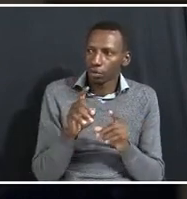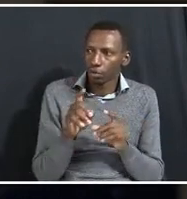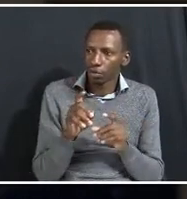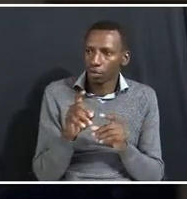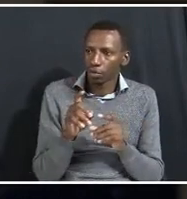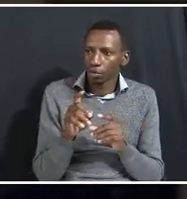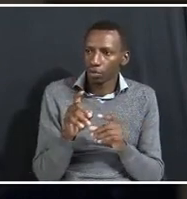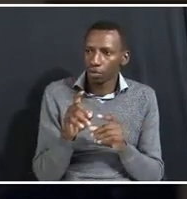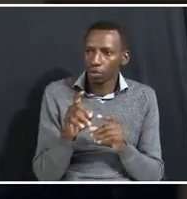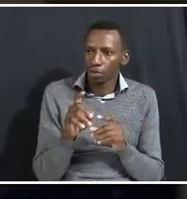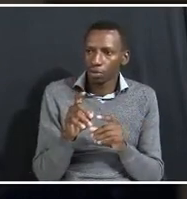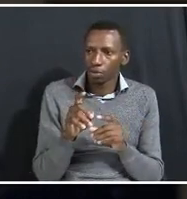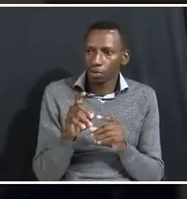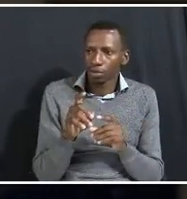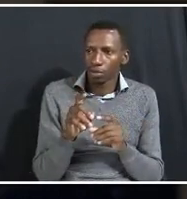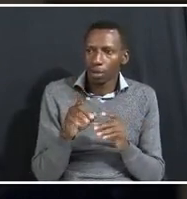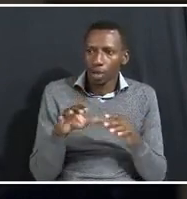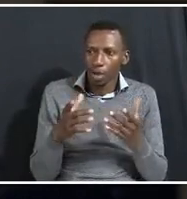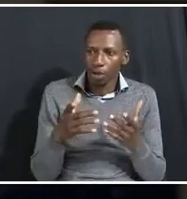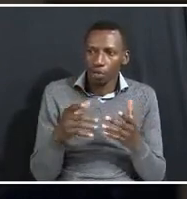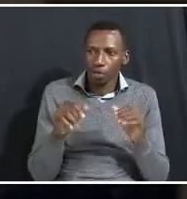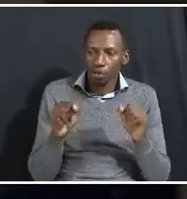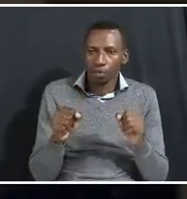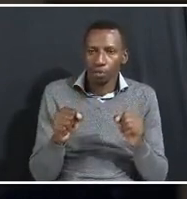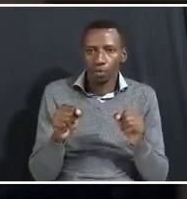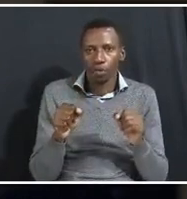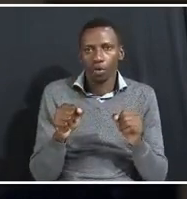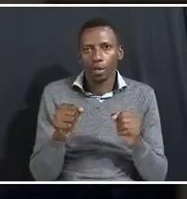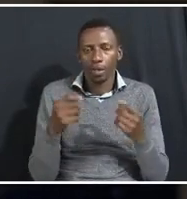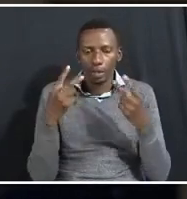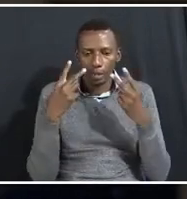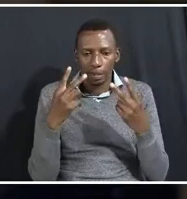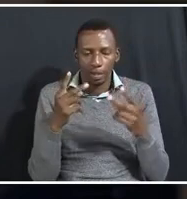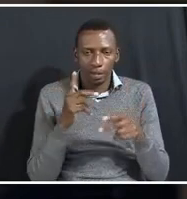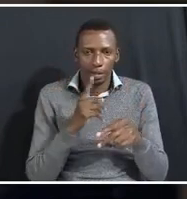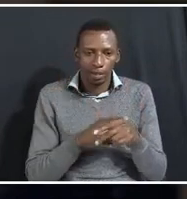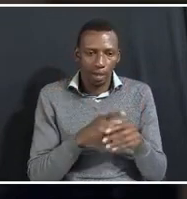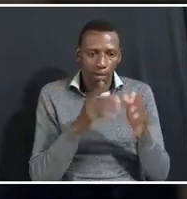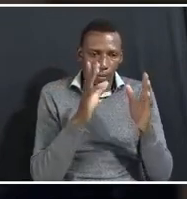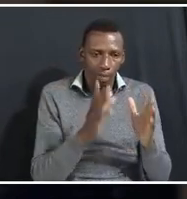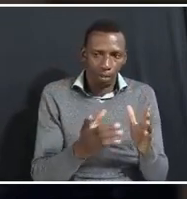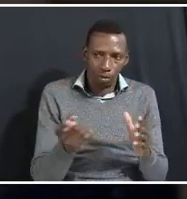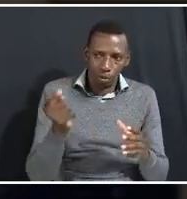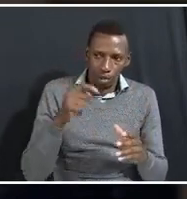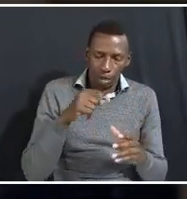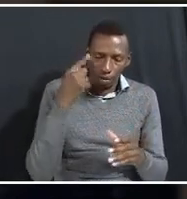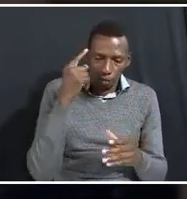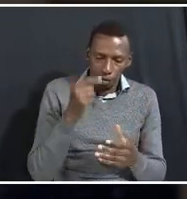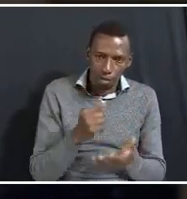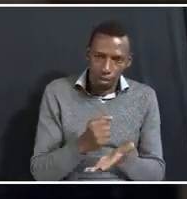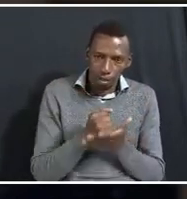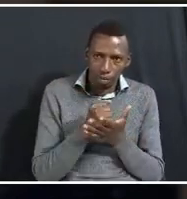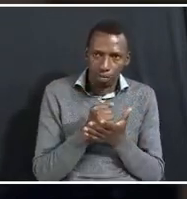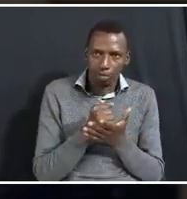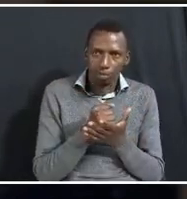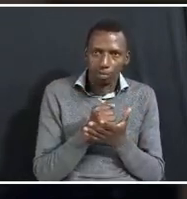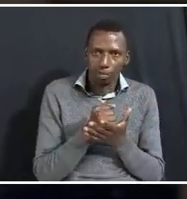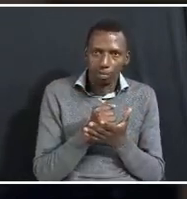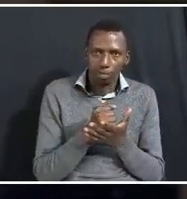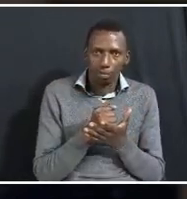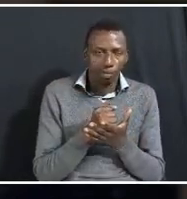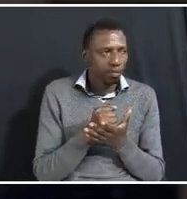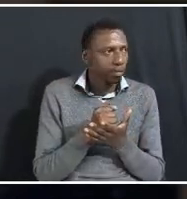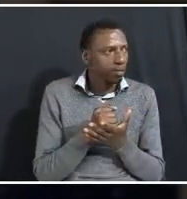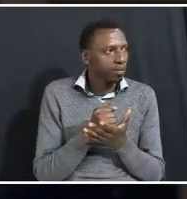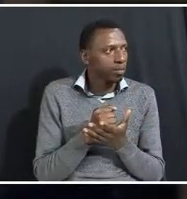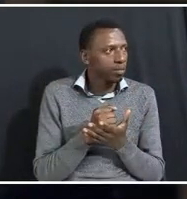na mikakati gani ya kuensure that wale ambao wamekuja kusaidiwa apart from kupata